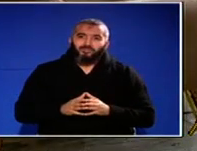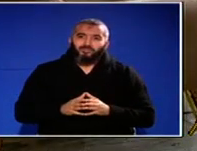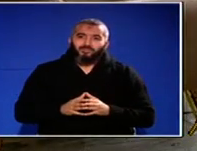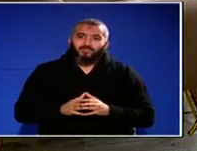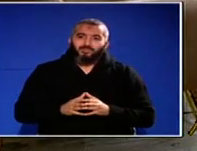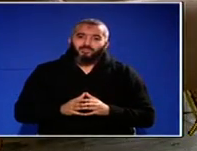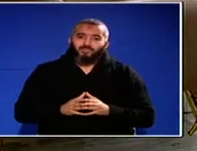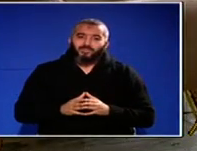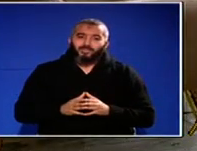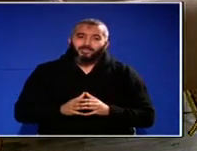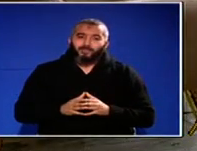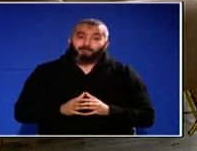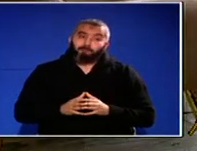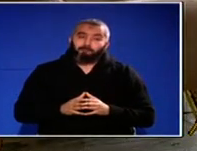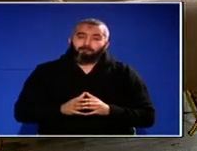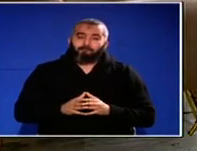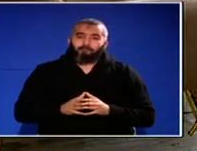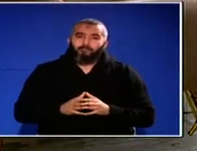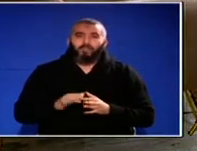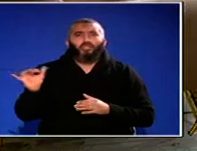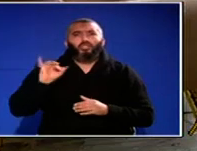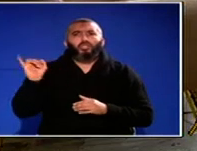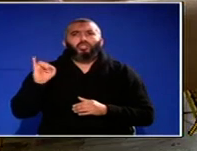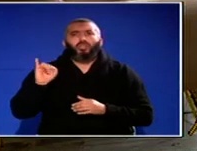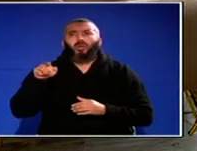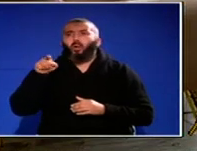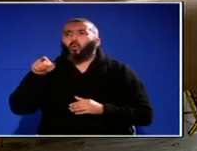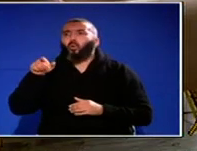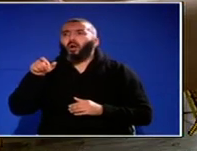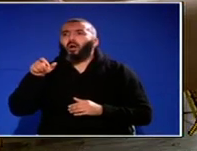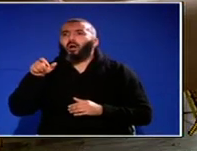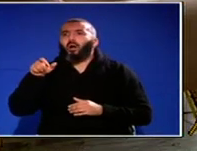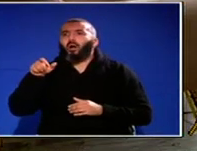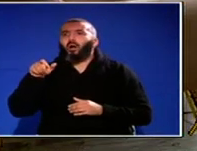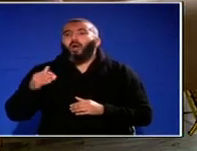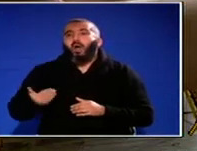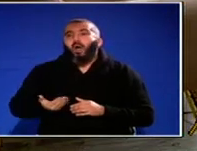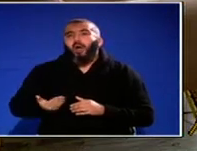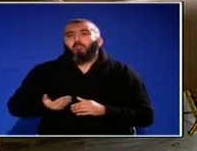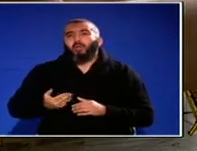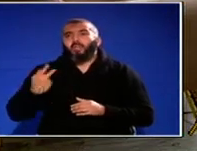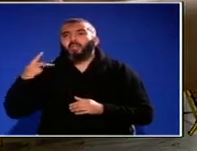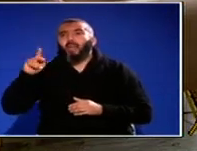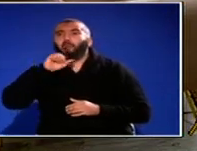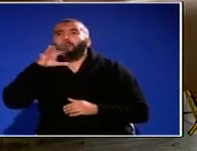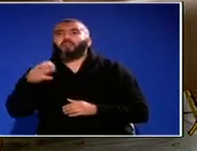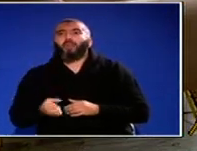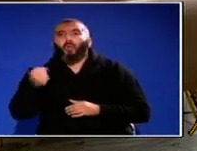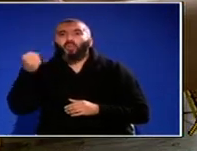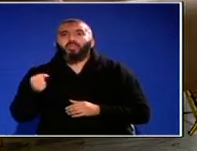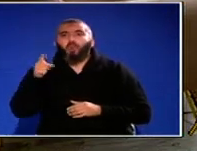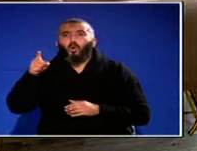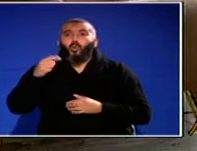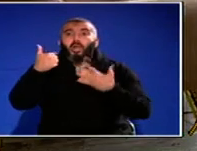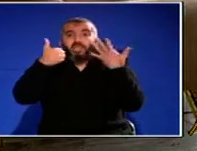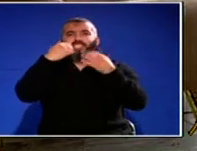سؤال شكون هو الصحابي الجليل عنده 6 سنين في الاسلام وتكلم مع ربي سبحانه